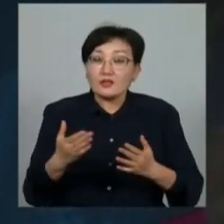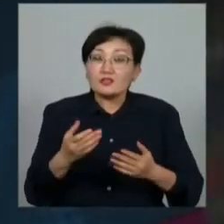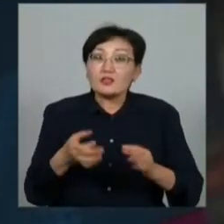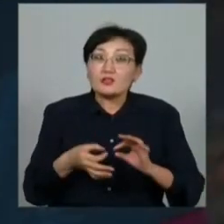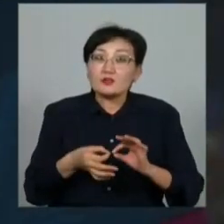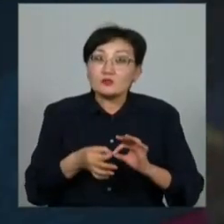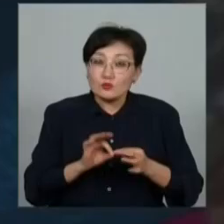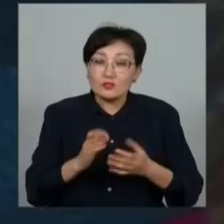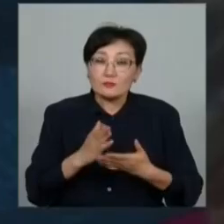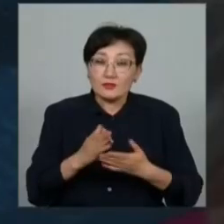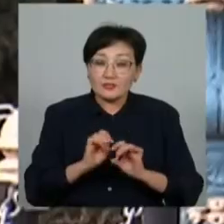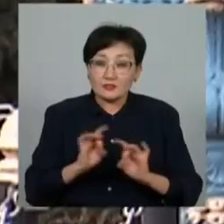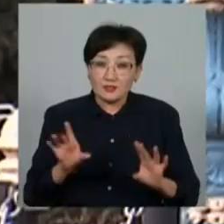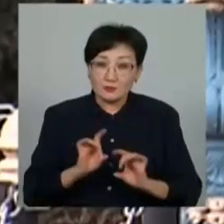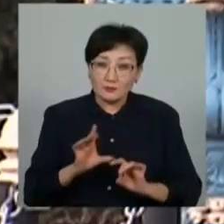берді.